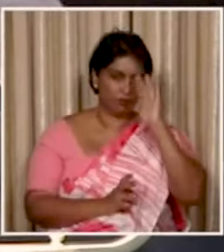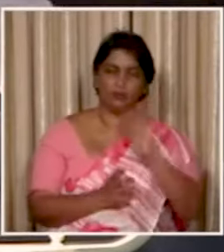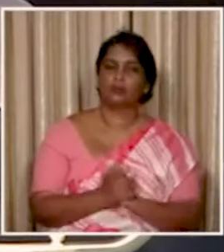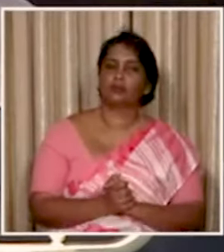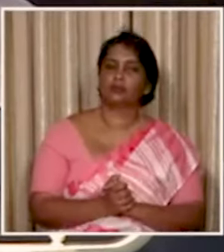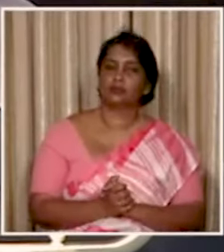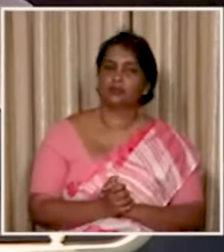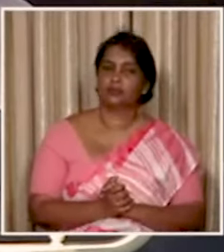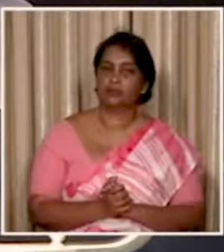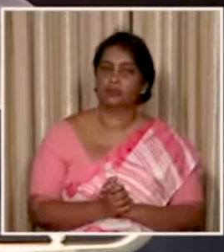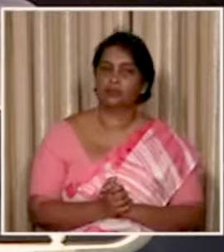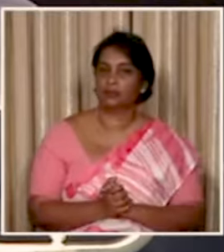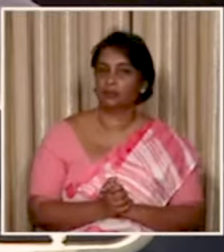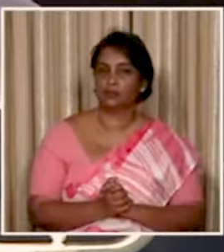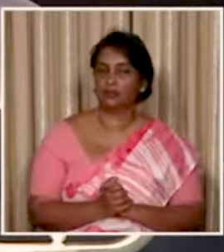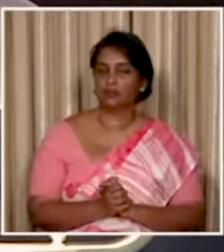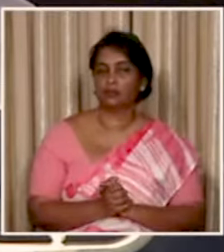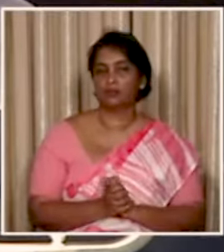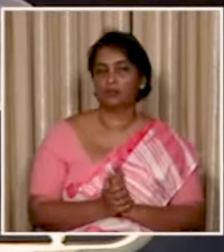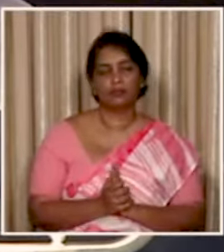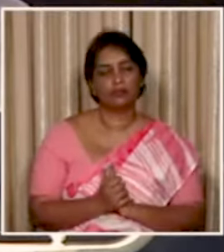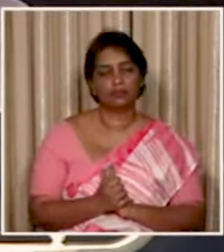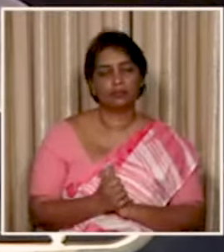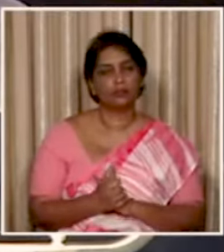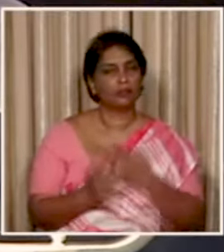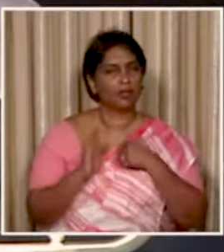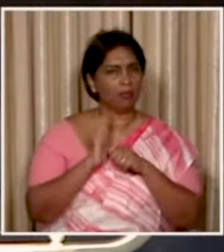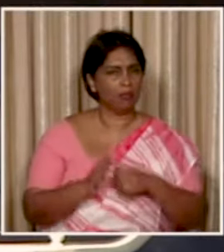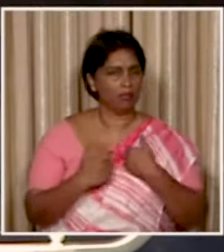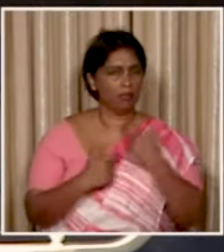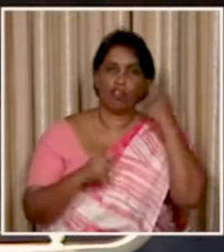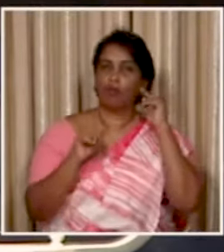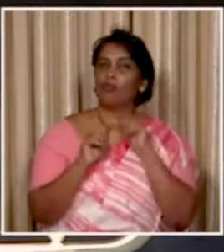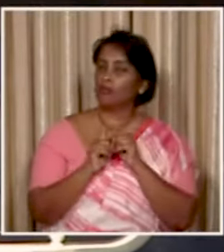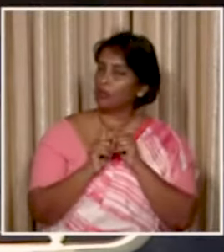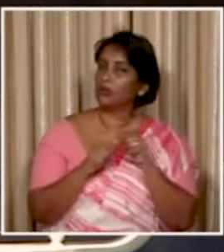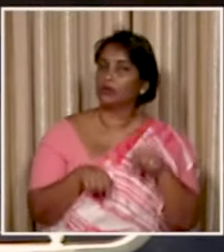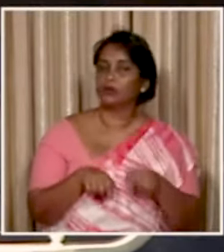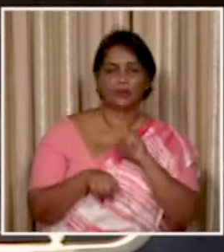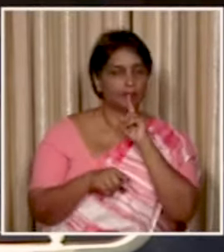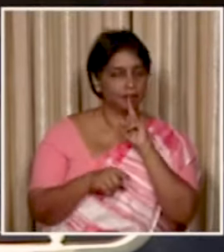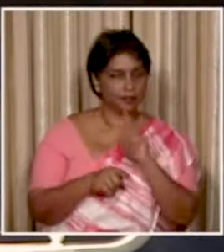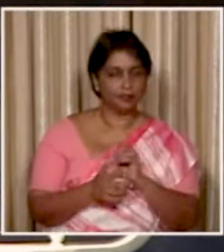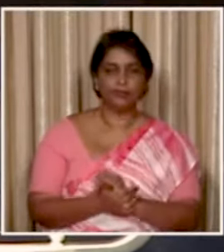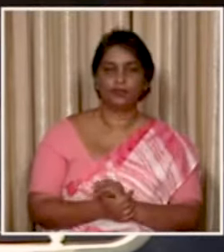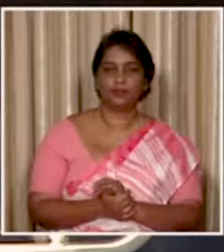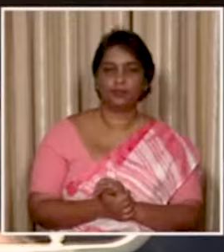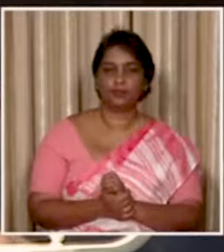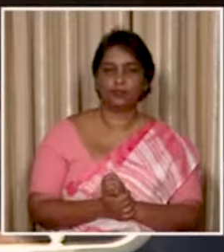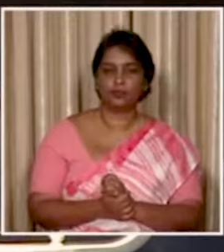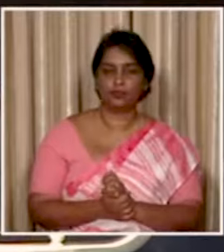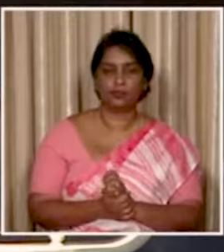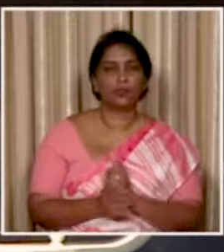எனக்கு இழைக்கப்பட்ட அநீதி தொடர்பாக நான் தங்களுடைய கவனத்தை ஈர்க்க விரும்புகிறேன். சட்டவிரோதமான கைது மற்றும்